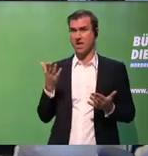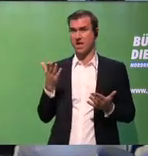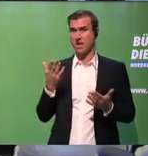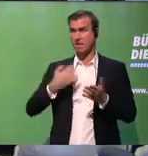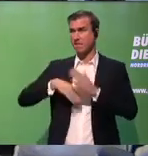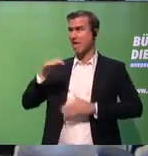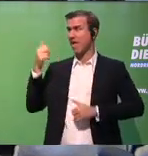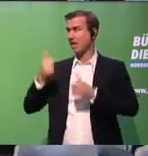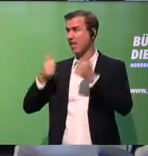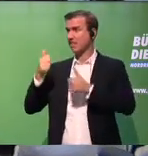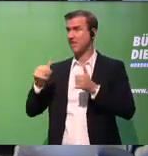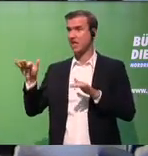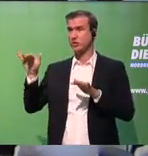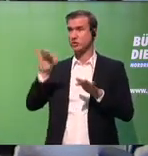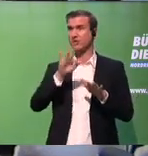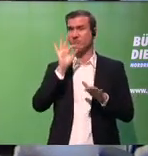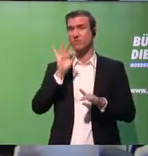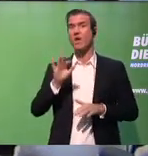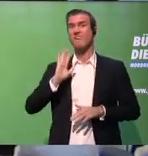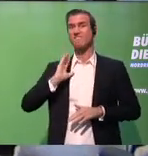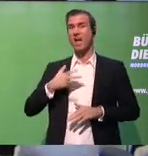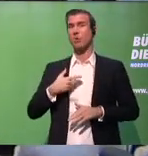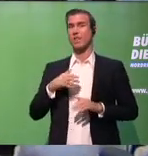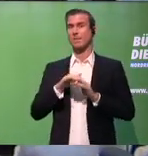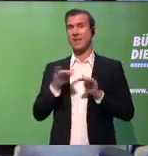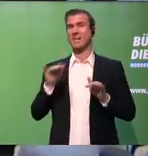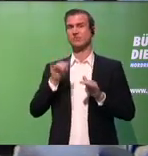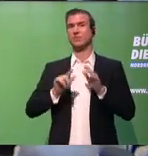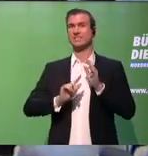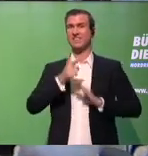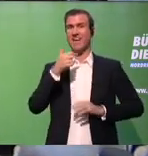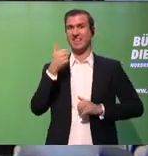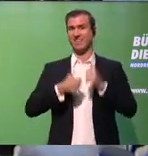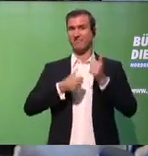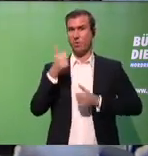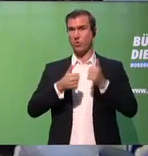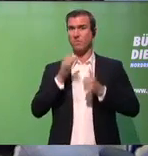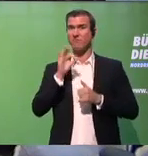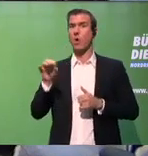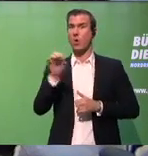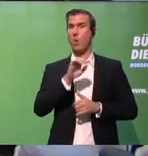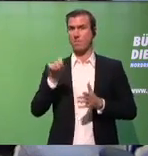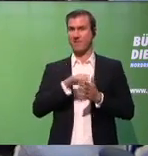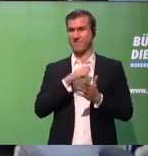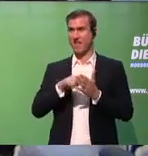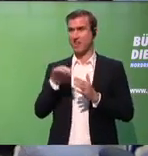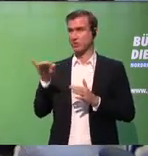gibt es weitere Kandidaturen für den Frauenplatz, für das zweite Votum zur Europawahl?